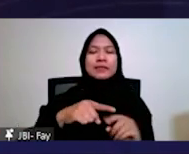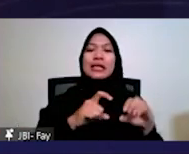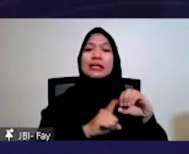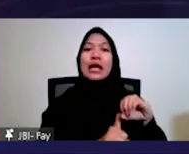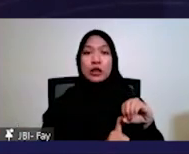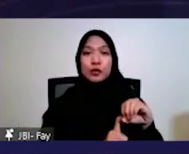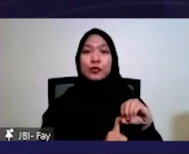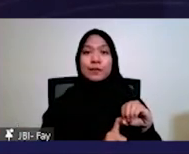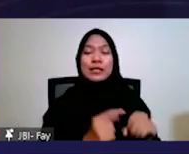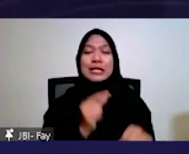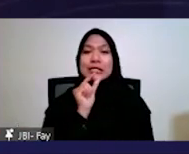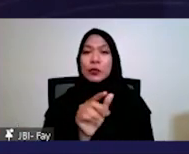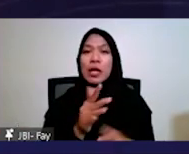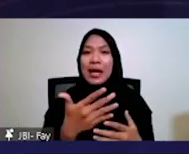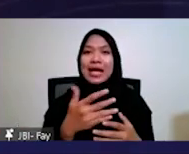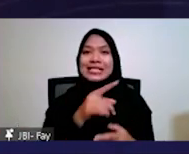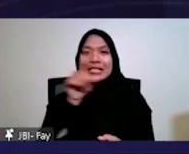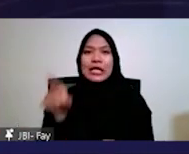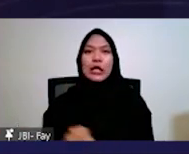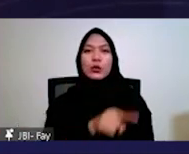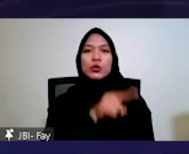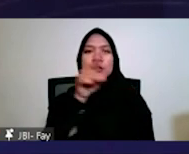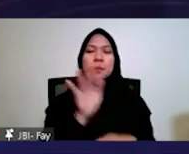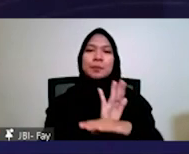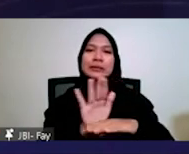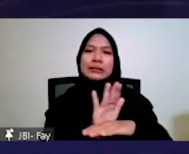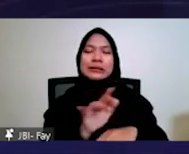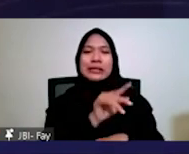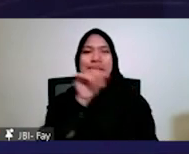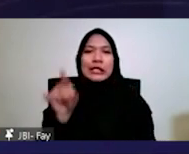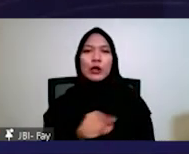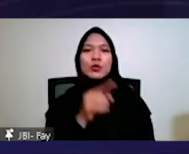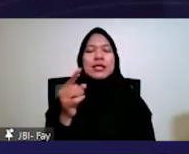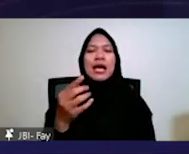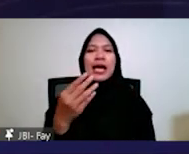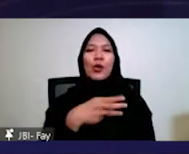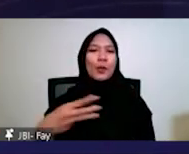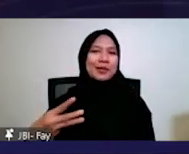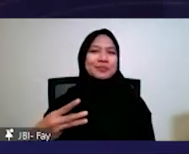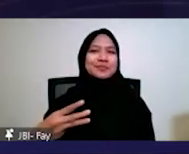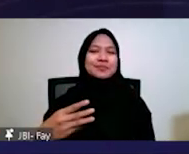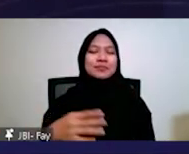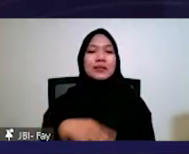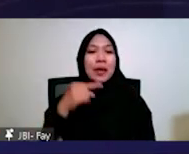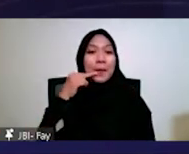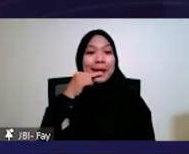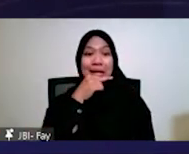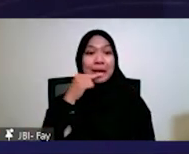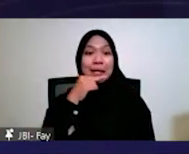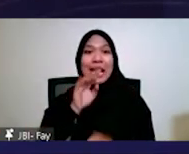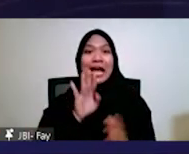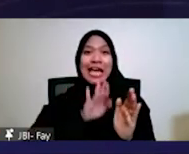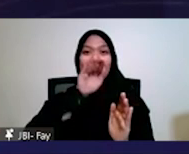yang kita sebut ada siklus bisnis siklus ekonomi nah disinilah supaya yang merah naik turun naik